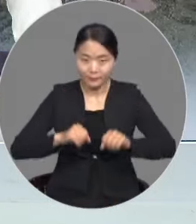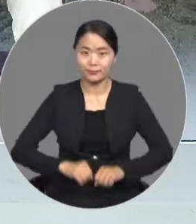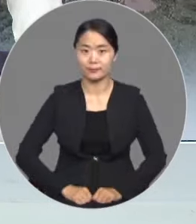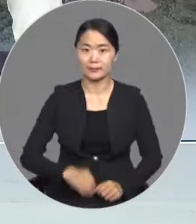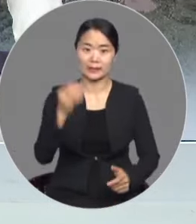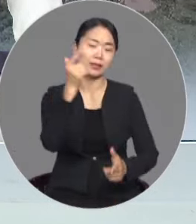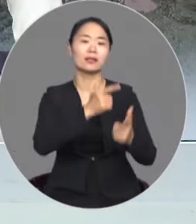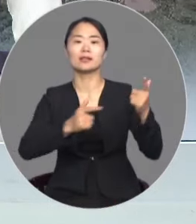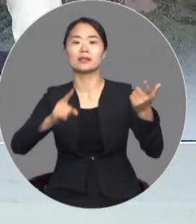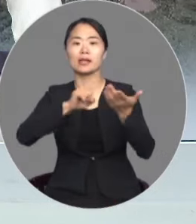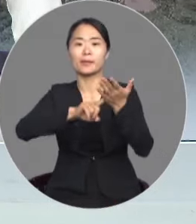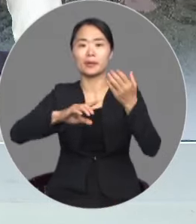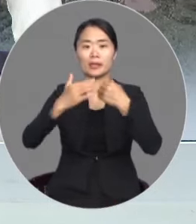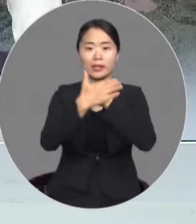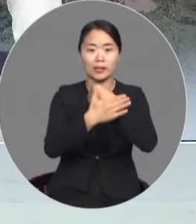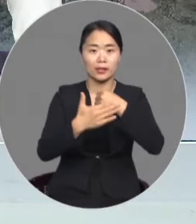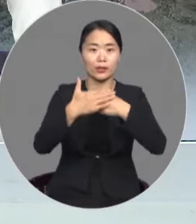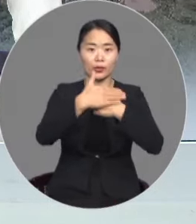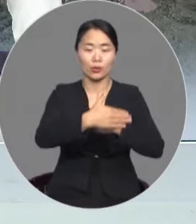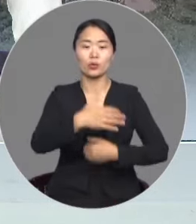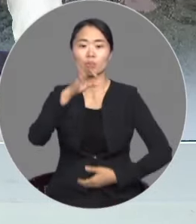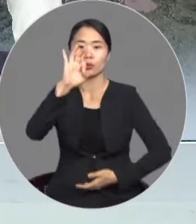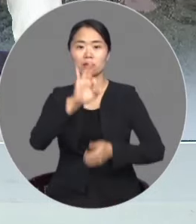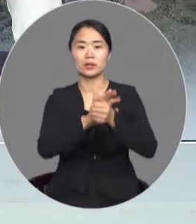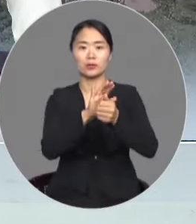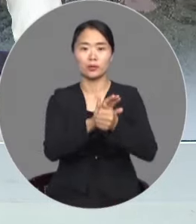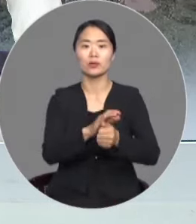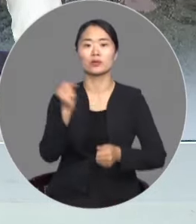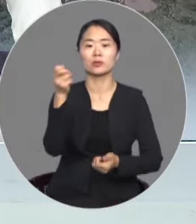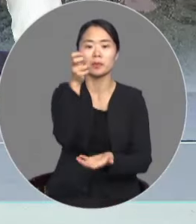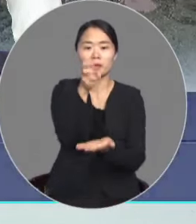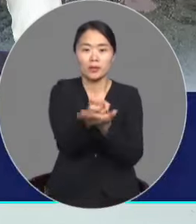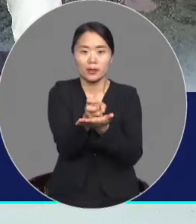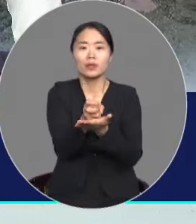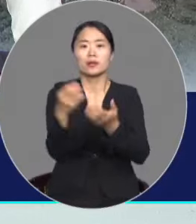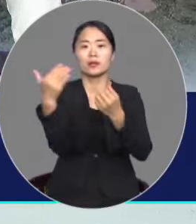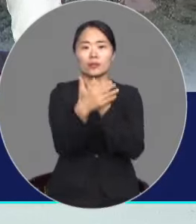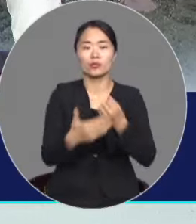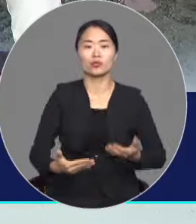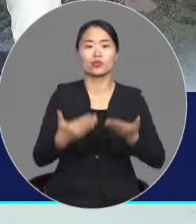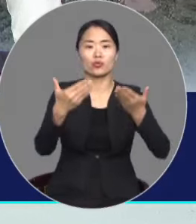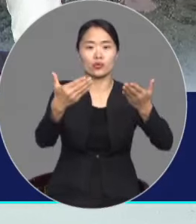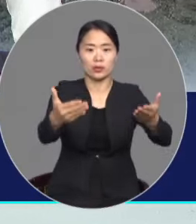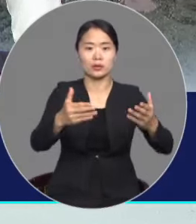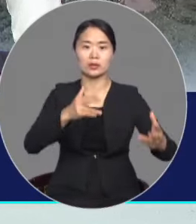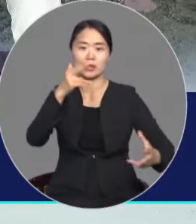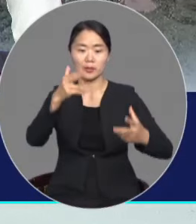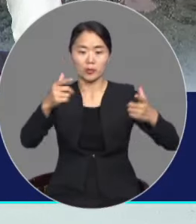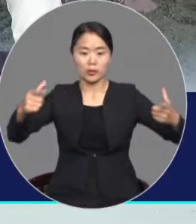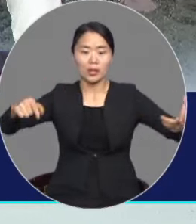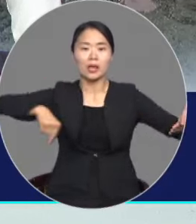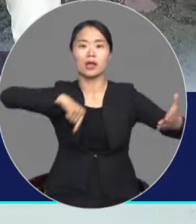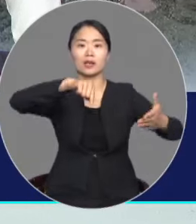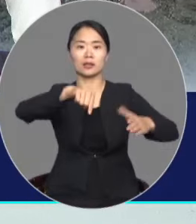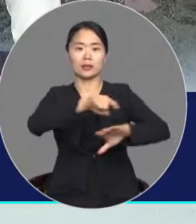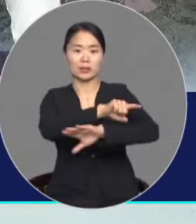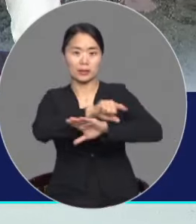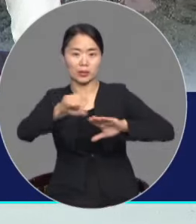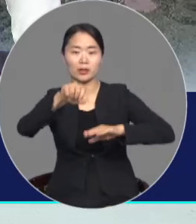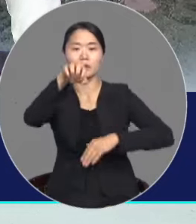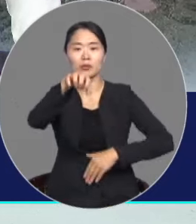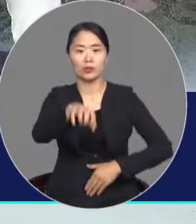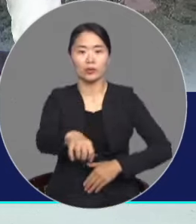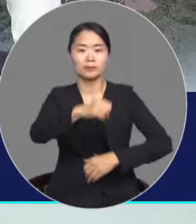각종 세제 혜택과 재정 지원, 규제 특례가 제공되는 산업 입지를 지방 정부가 자율적으로 정하는